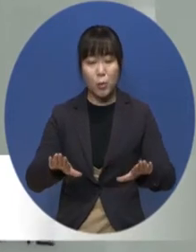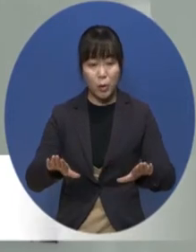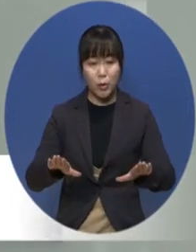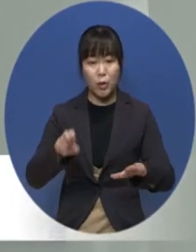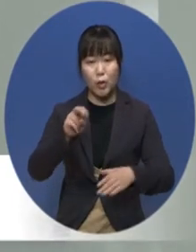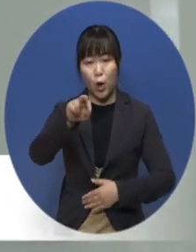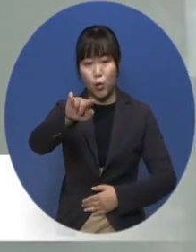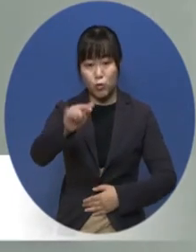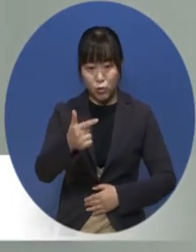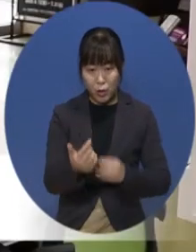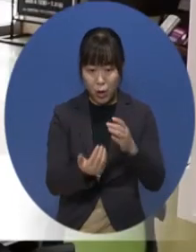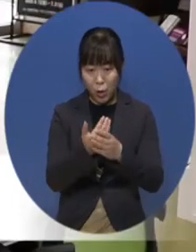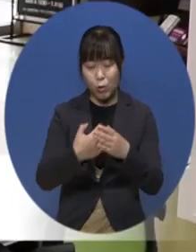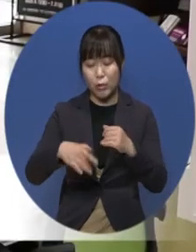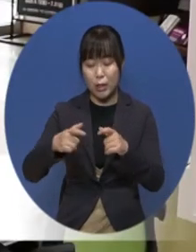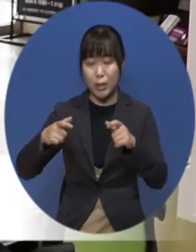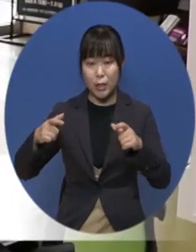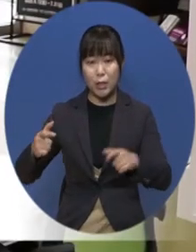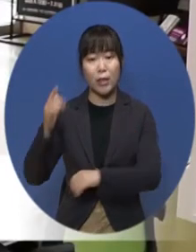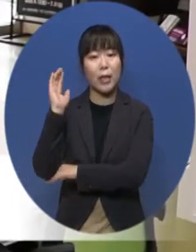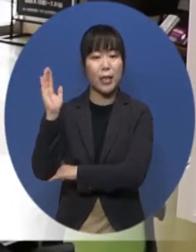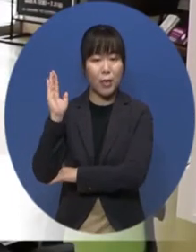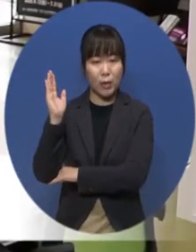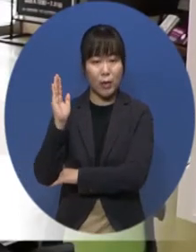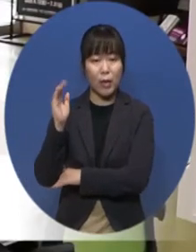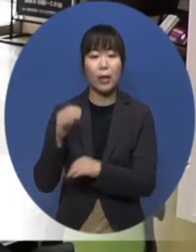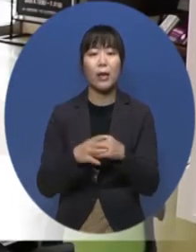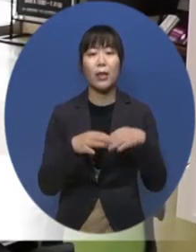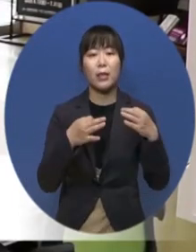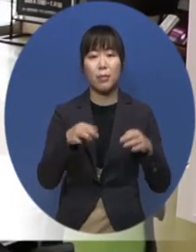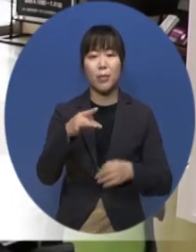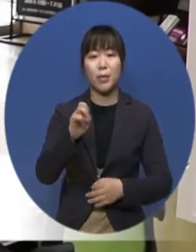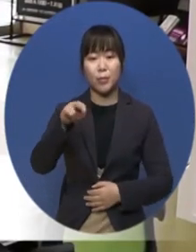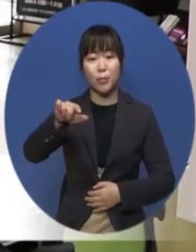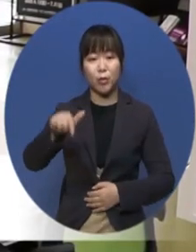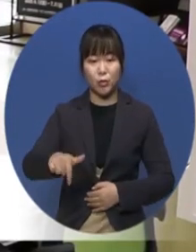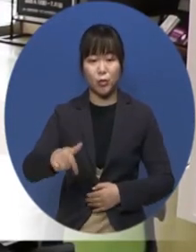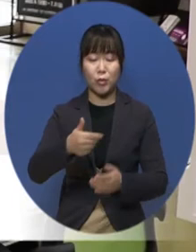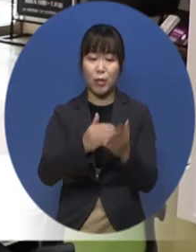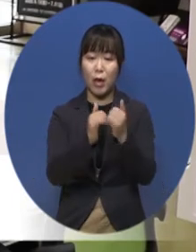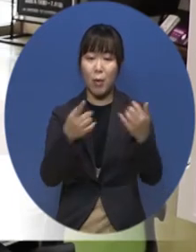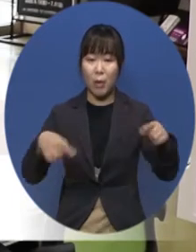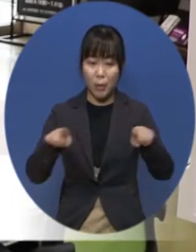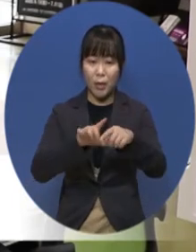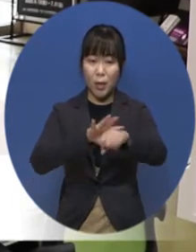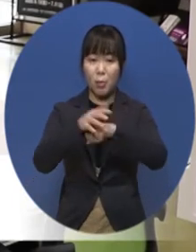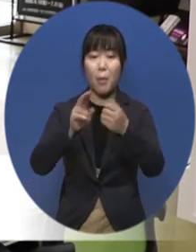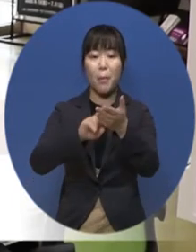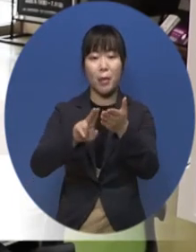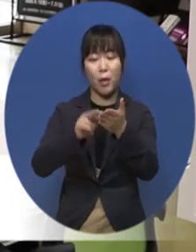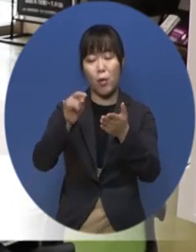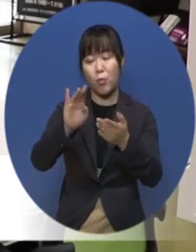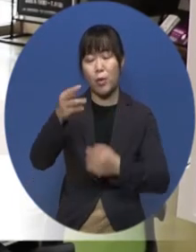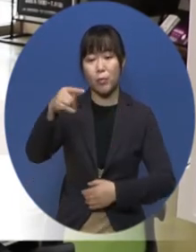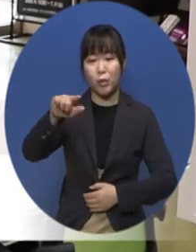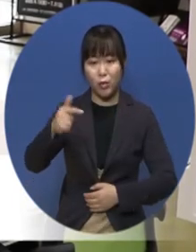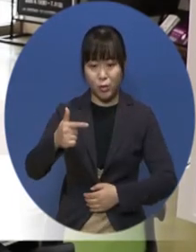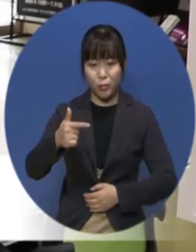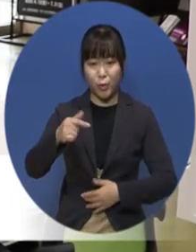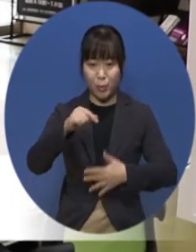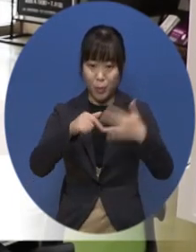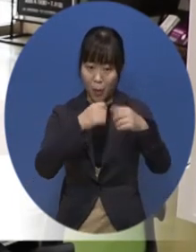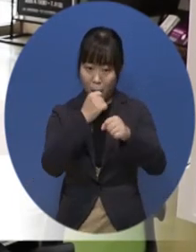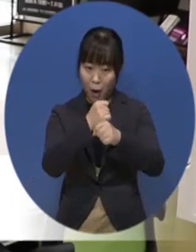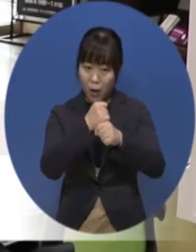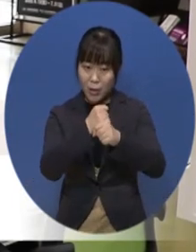여순 사건 등 우리 지역의 스토리를 김금숙 작가와 함께 글로벌 만화 웹툰 콘텐츠로